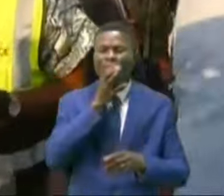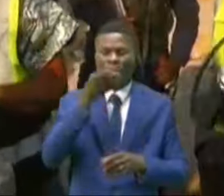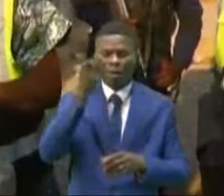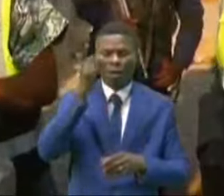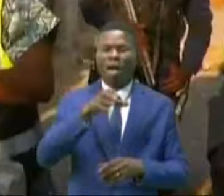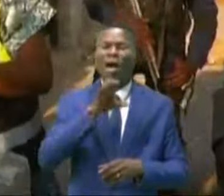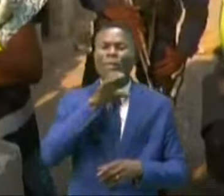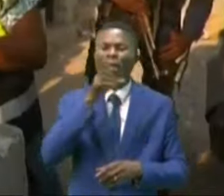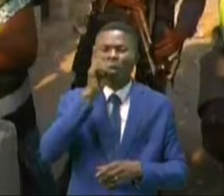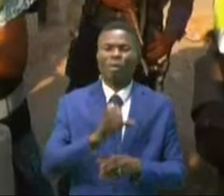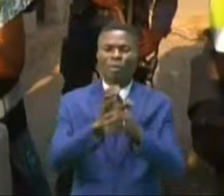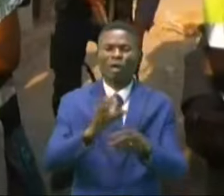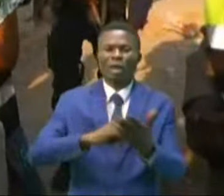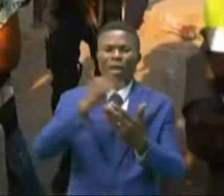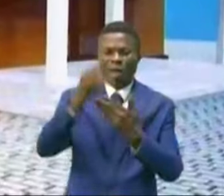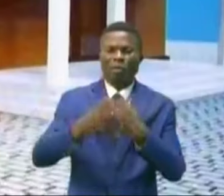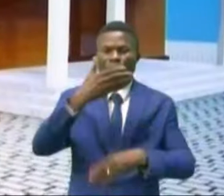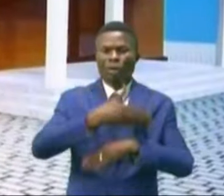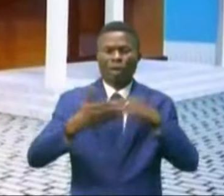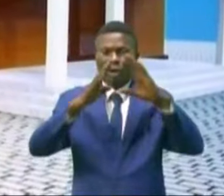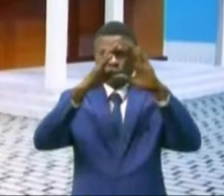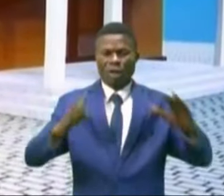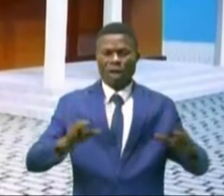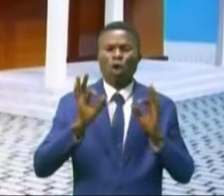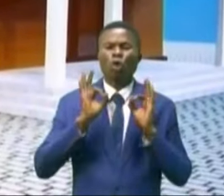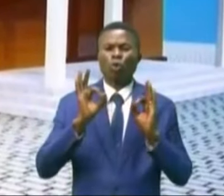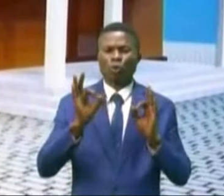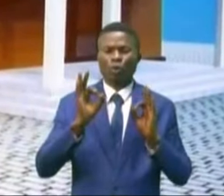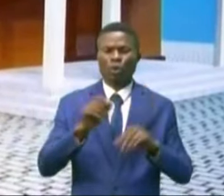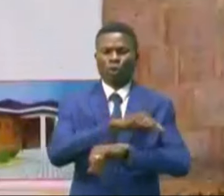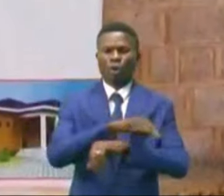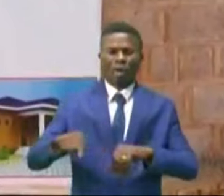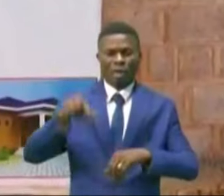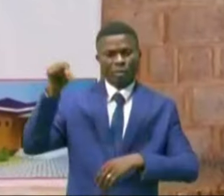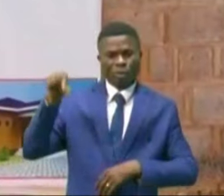pierre du projet de construction d'un bâtiment moderne de bureau